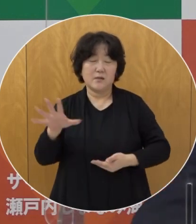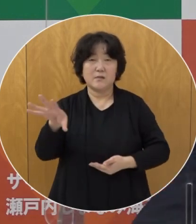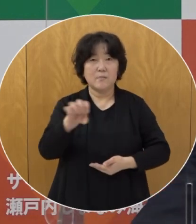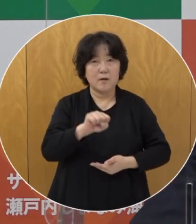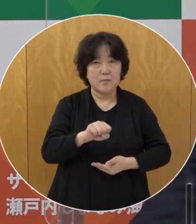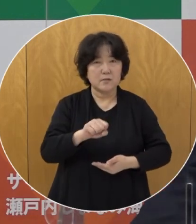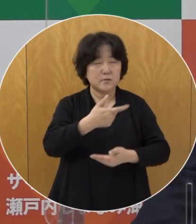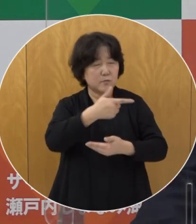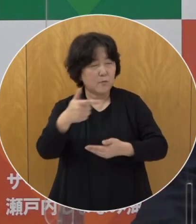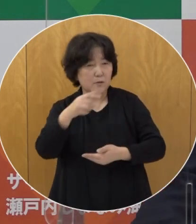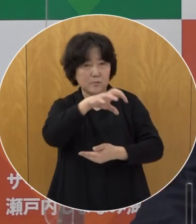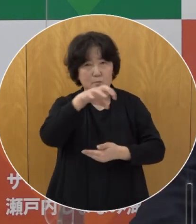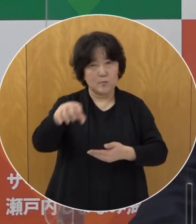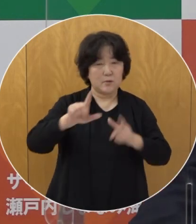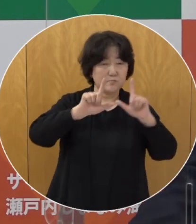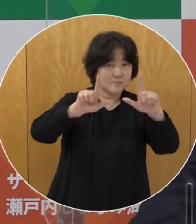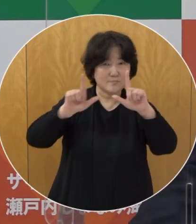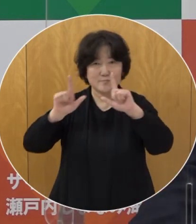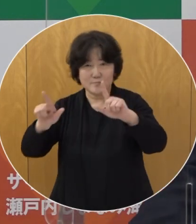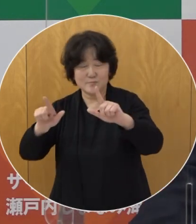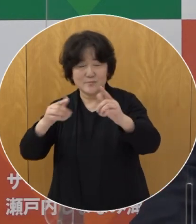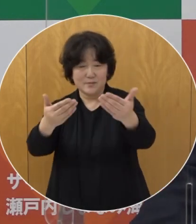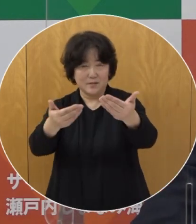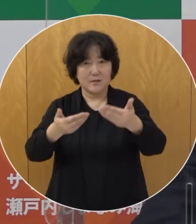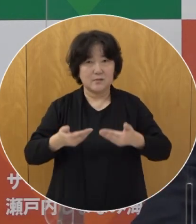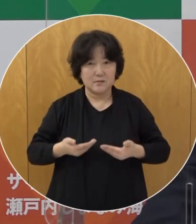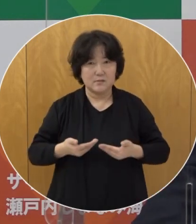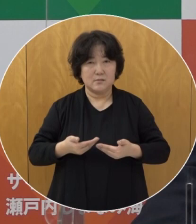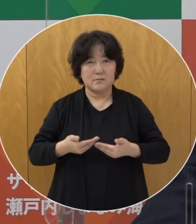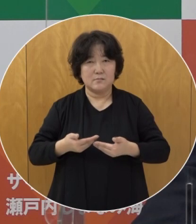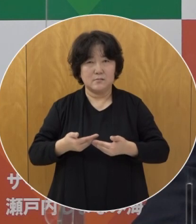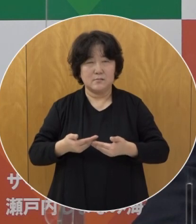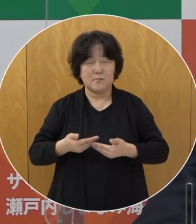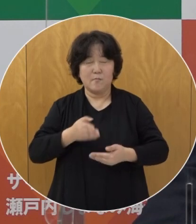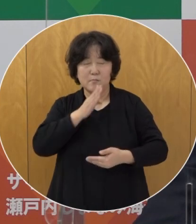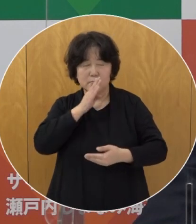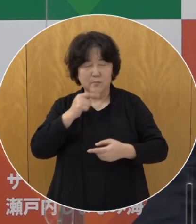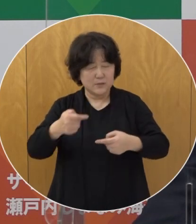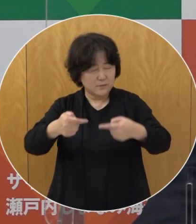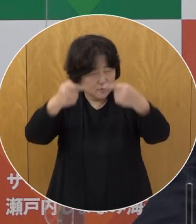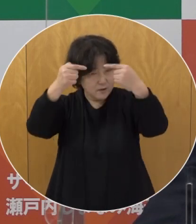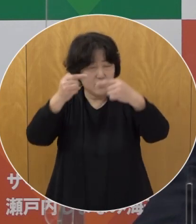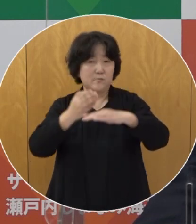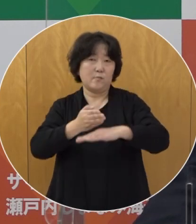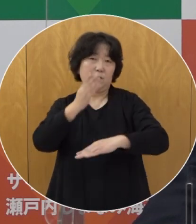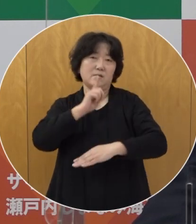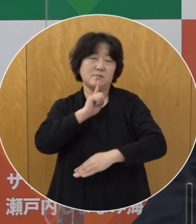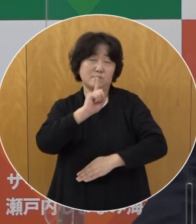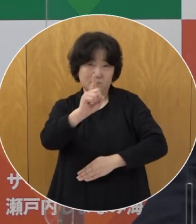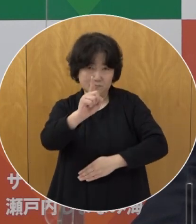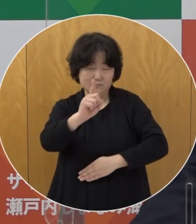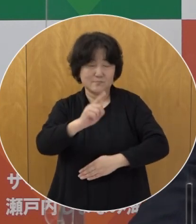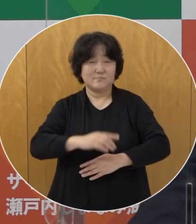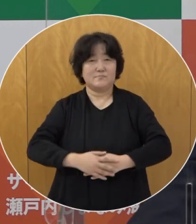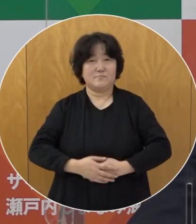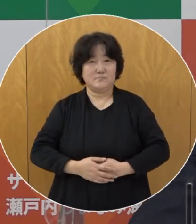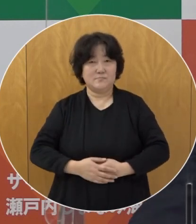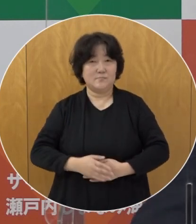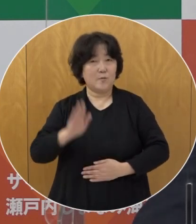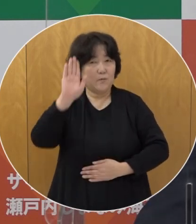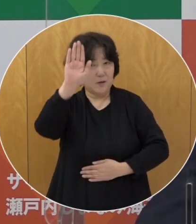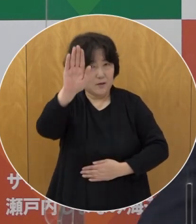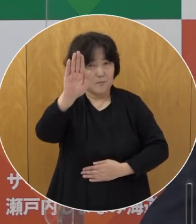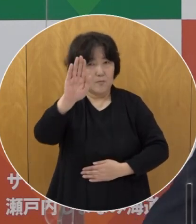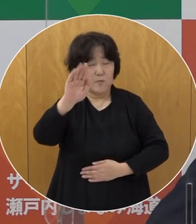市をさまざまなところに広報をしていただきましたこと、新人なる敬意と感謝を表し上げておきます。今後